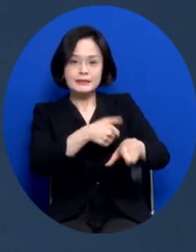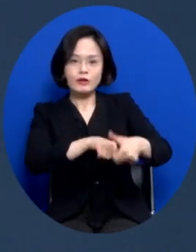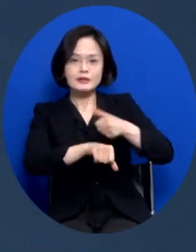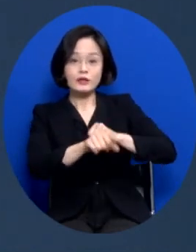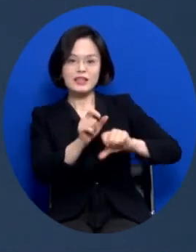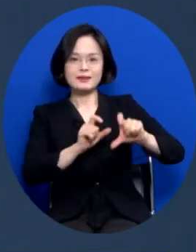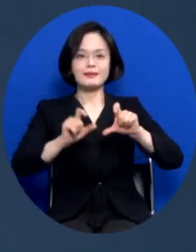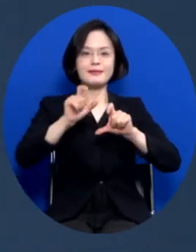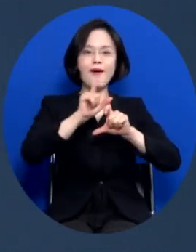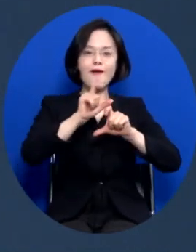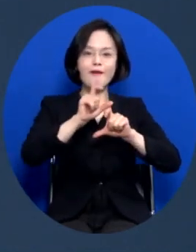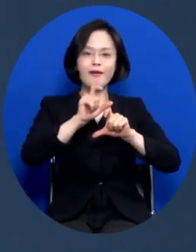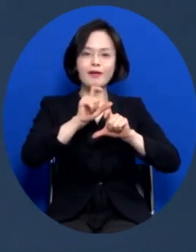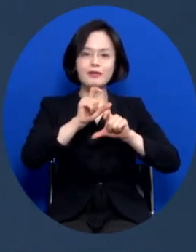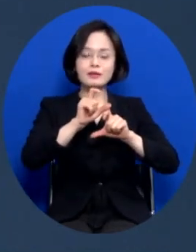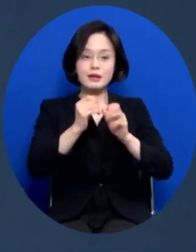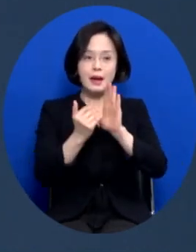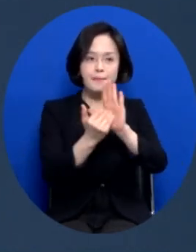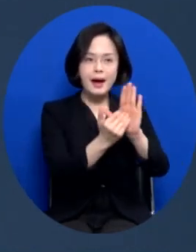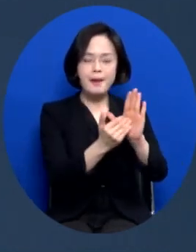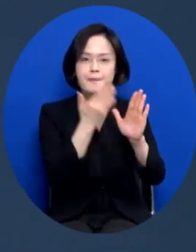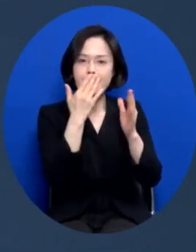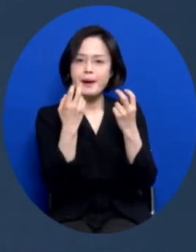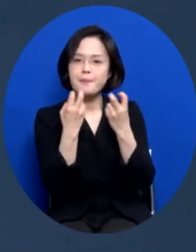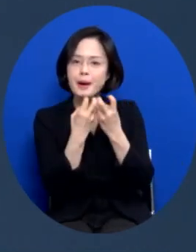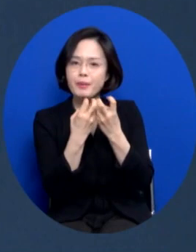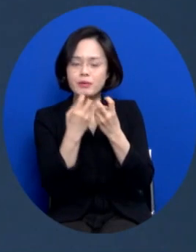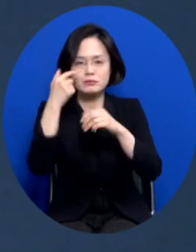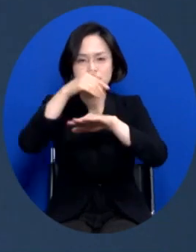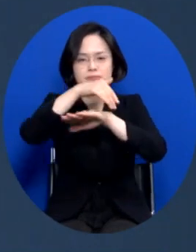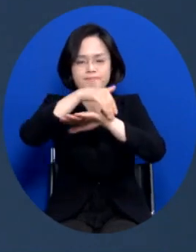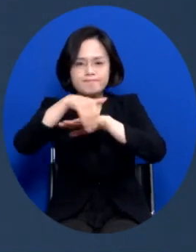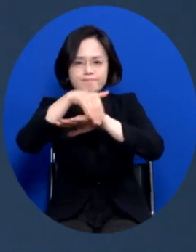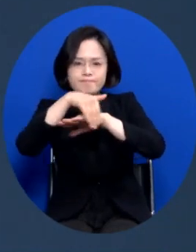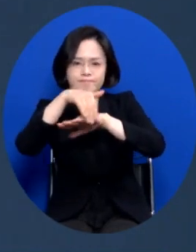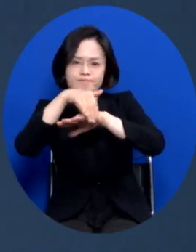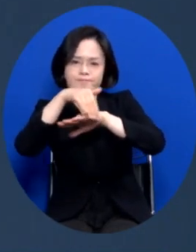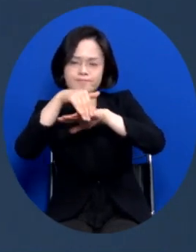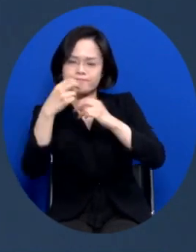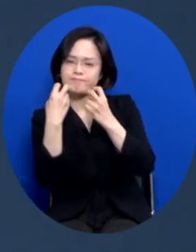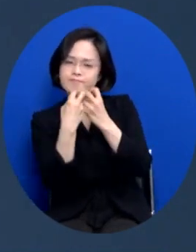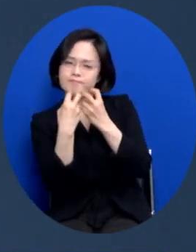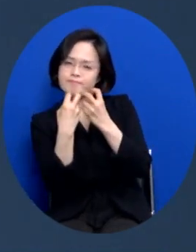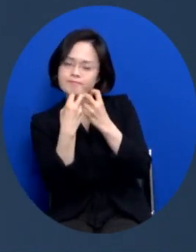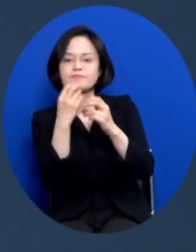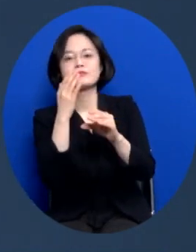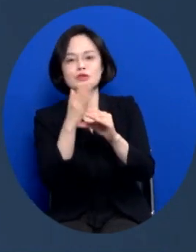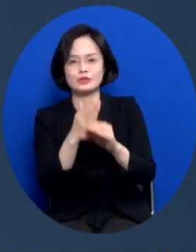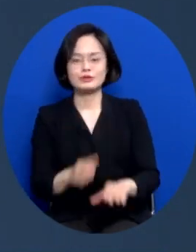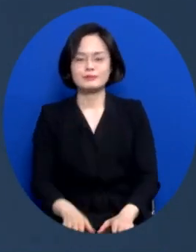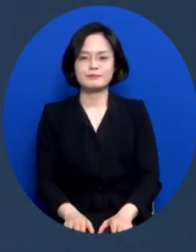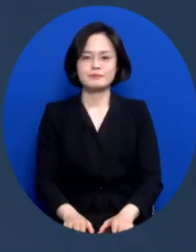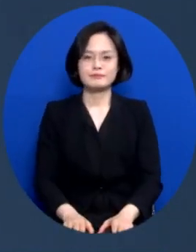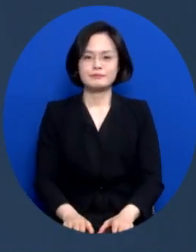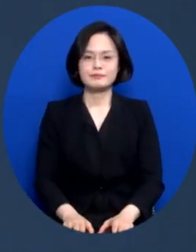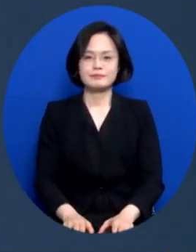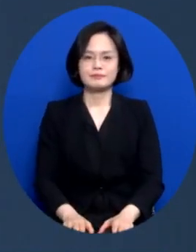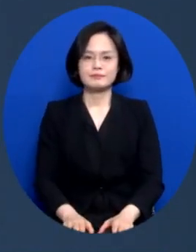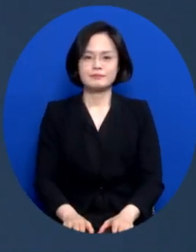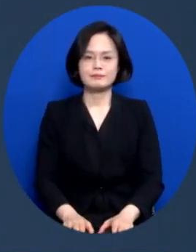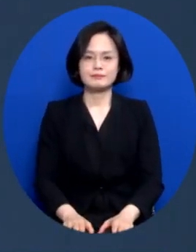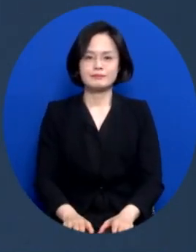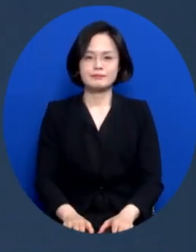임하고자 기도하고 또 계획을 세우고 있습니다 인권 지도사들을